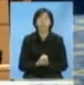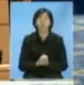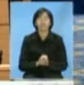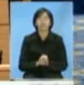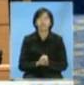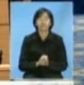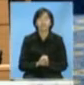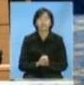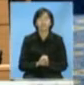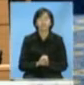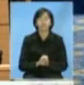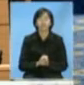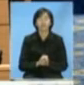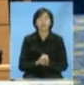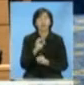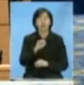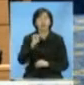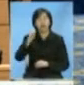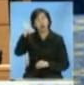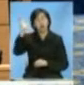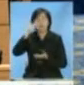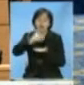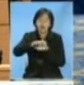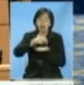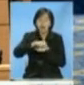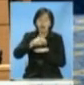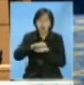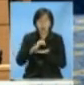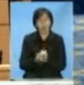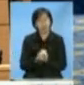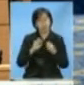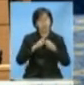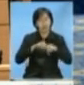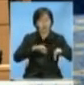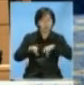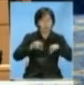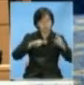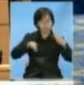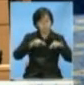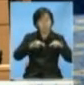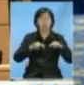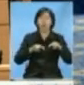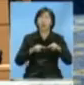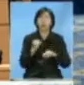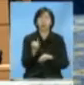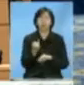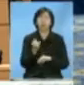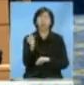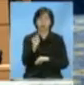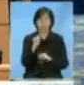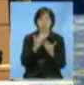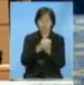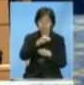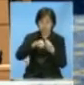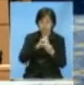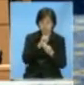นเพื่อนๆผมได้อภิปรายในสภาว่าการล้มเหลวอย่างไรทั้งไม่ว่าทางด้านเศรษฐกิ